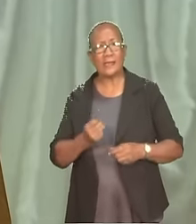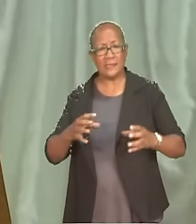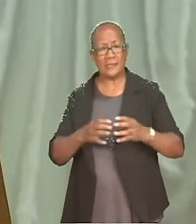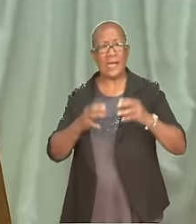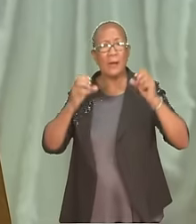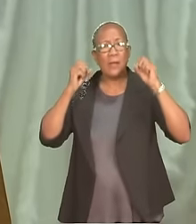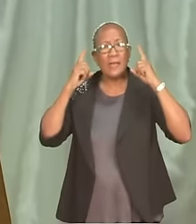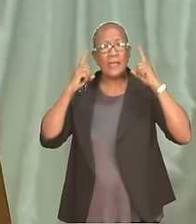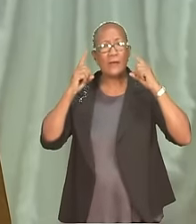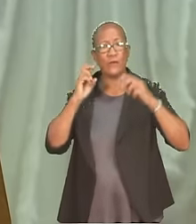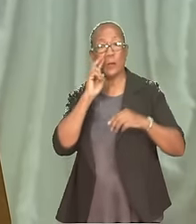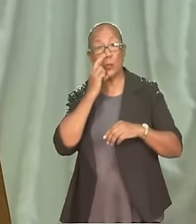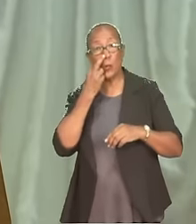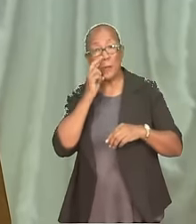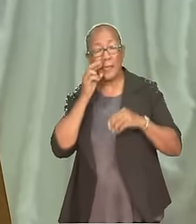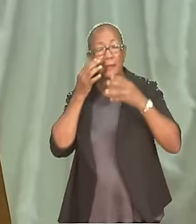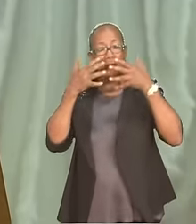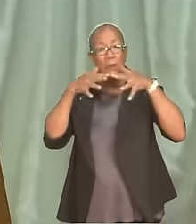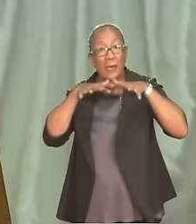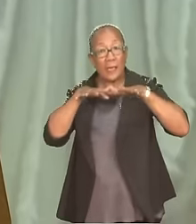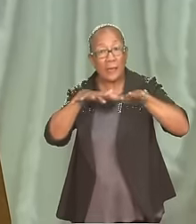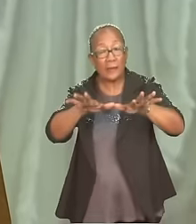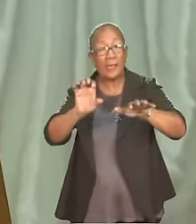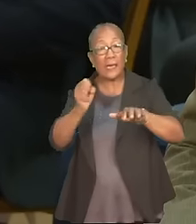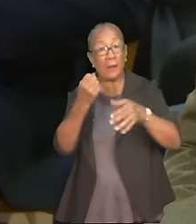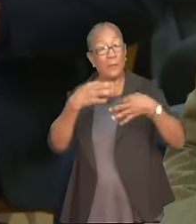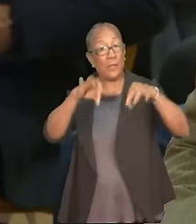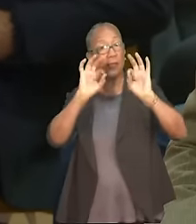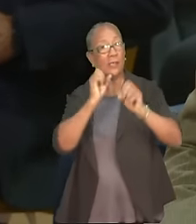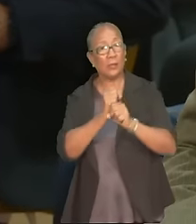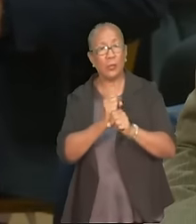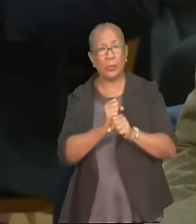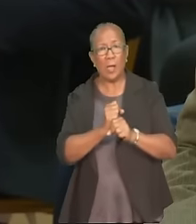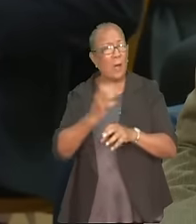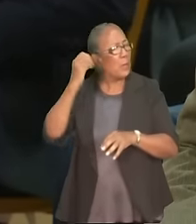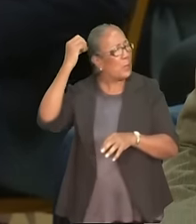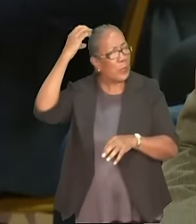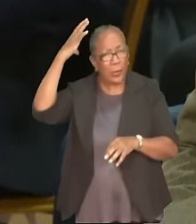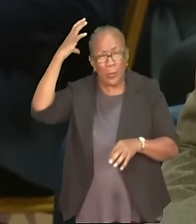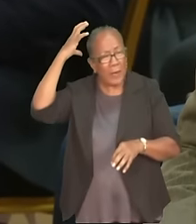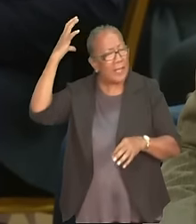samenleving proberen te beïnvloeden, dat ze het beter gaan doen. Geen probleem.